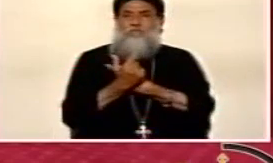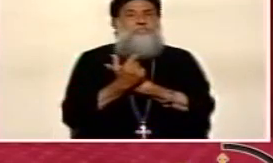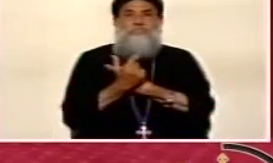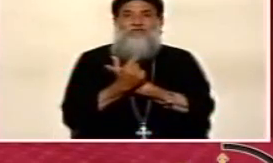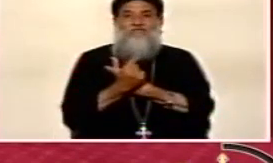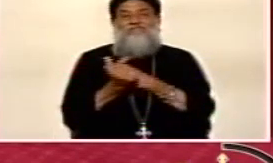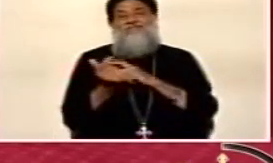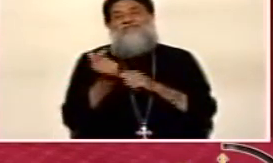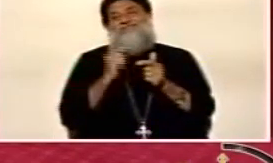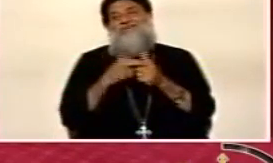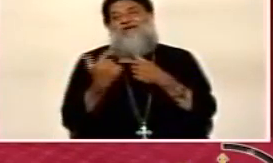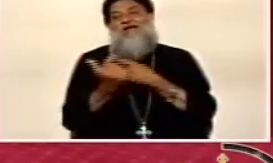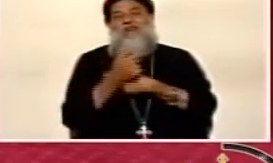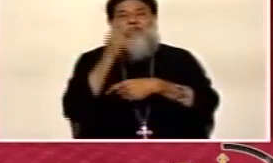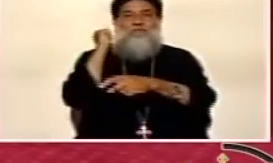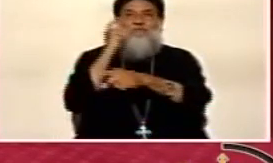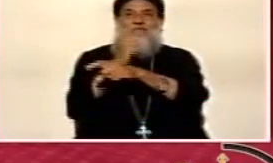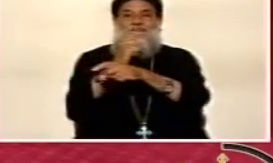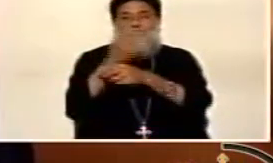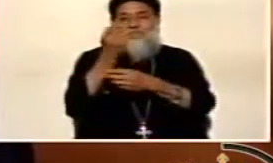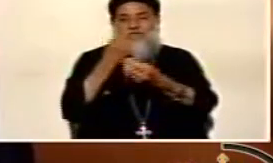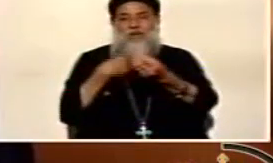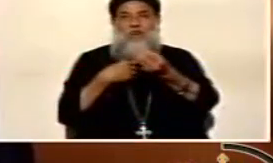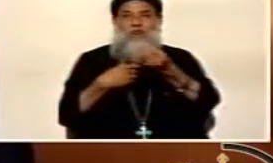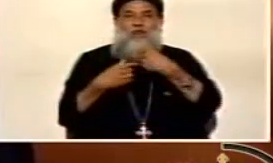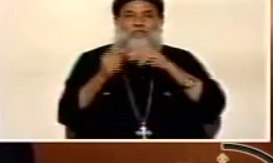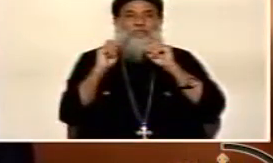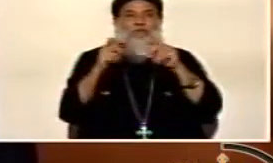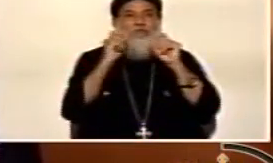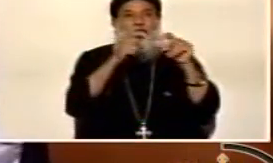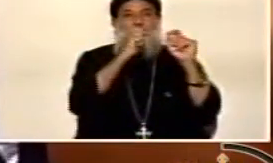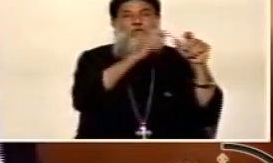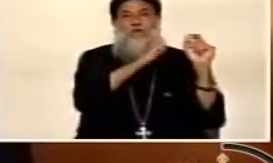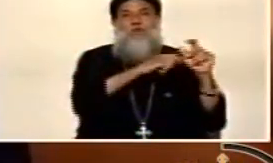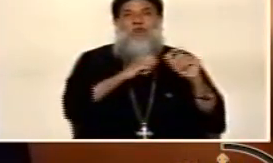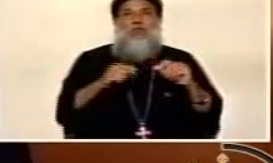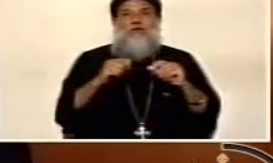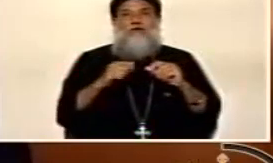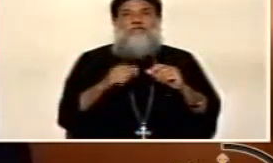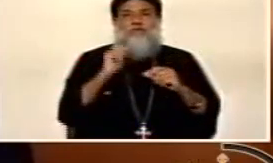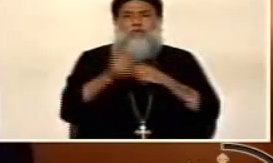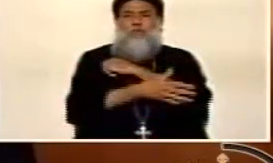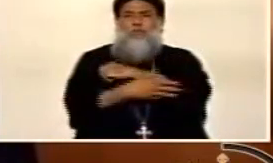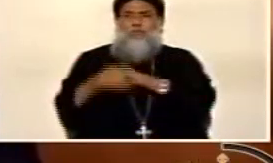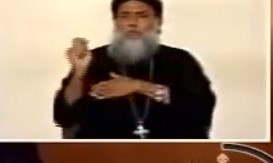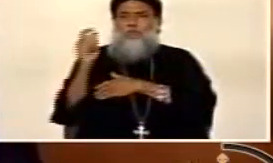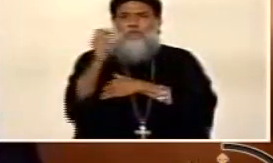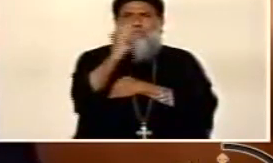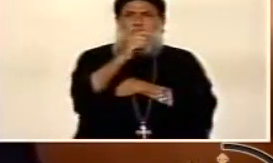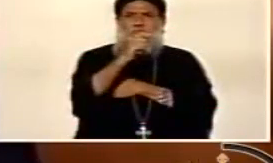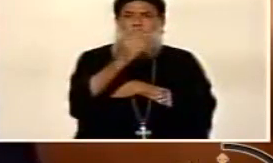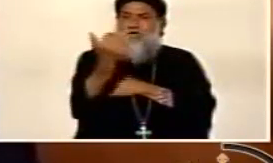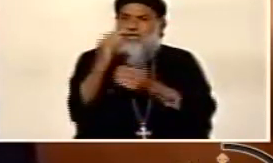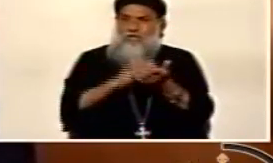المسيح كده ادى ما خدش، مغبوط هو العطاء اكثر من الاخذ.